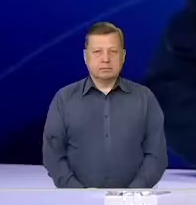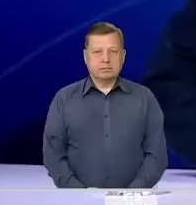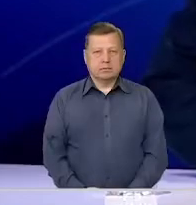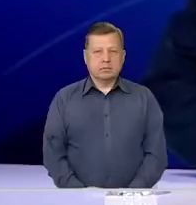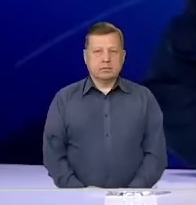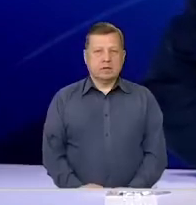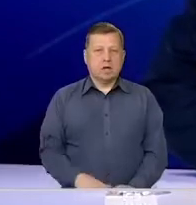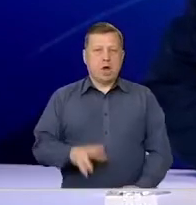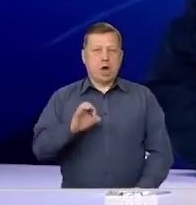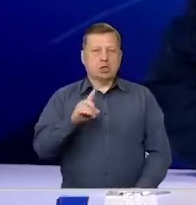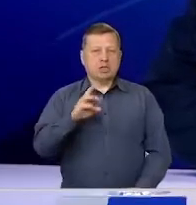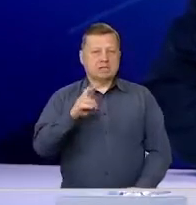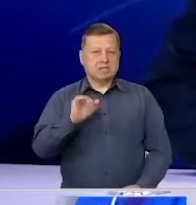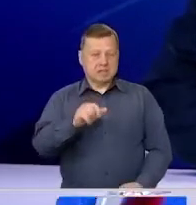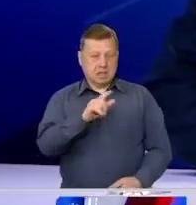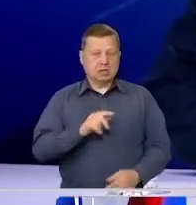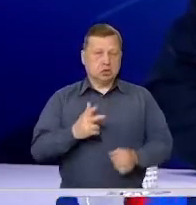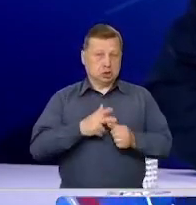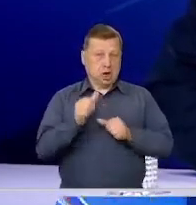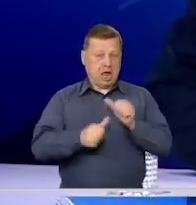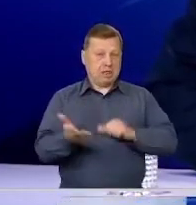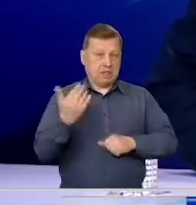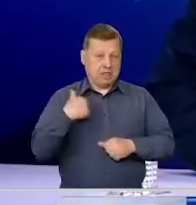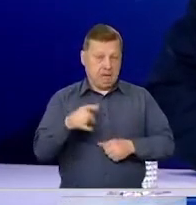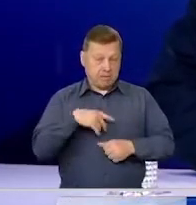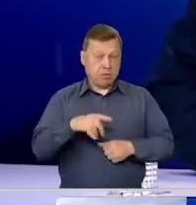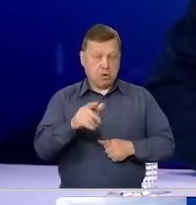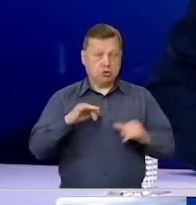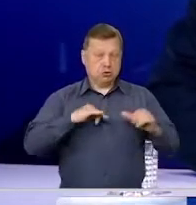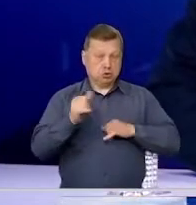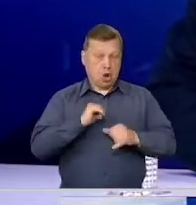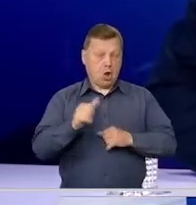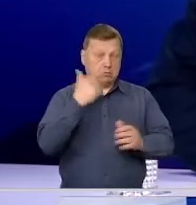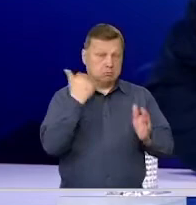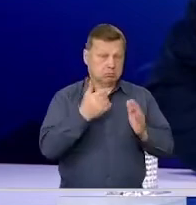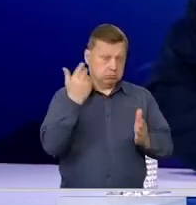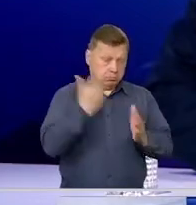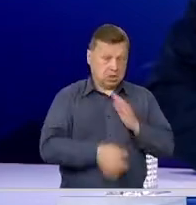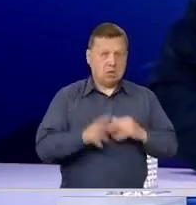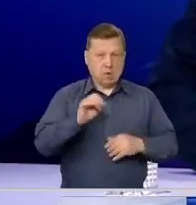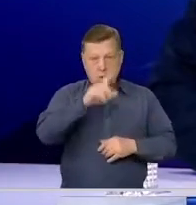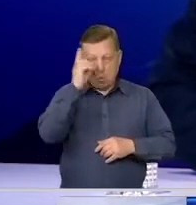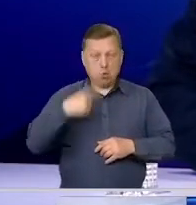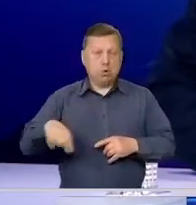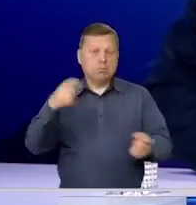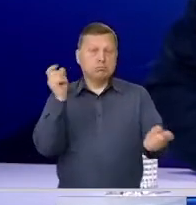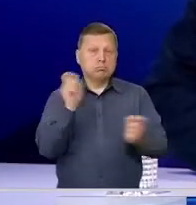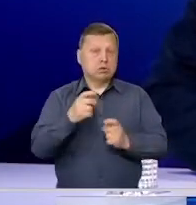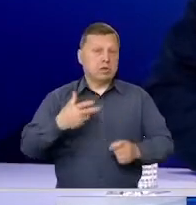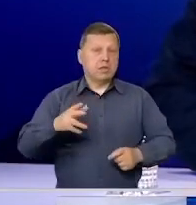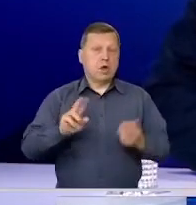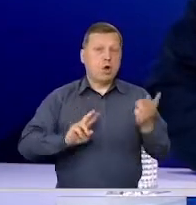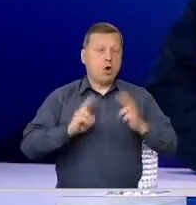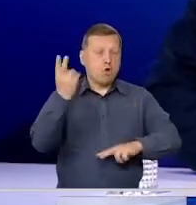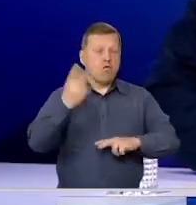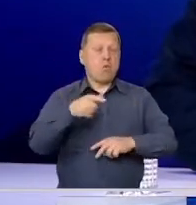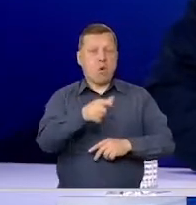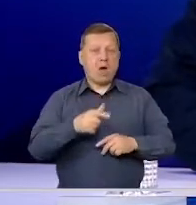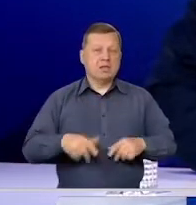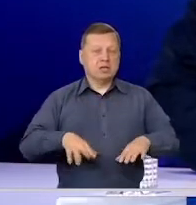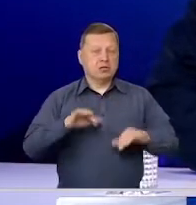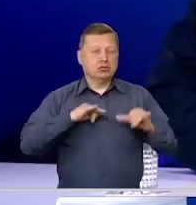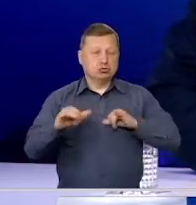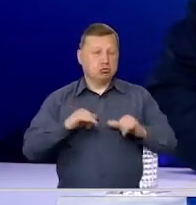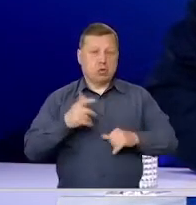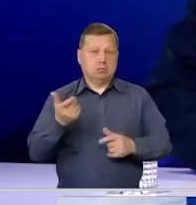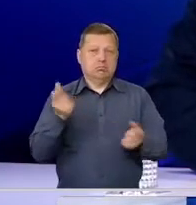Obalenie gabinetu Jana Olszewskiego dokładnie 30 lat temu było możliwe także dlatego, że społeczeństwo nie protestowało przeciw odwołaniu demokratycznie wybranego